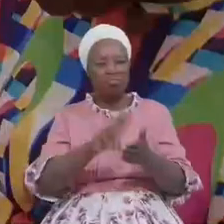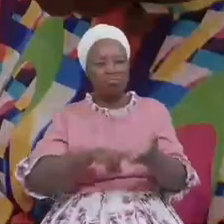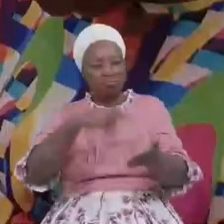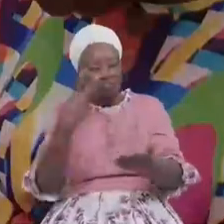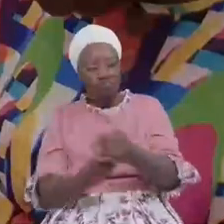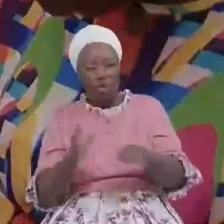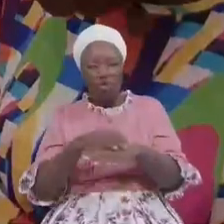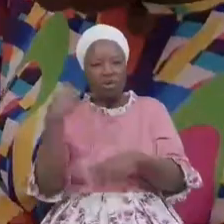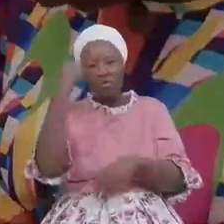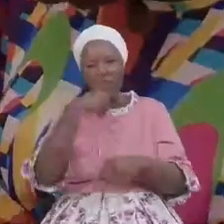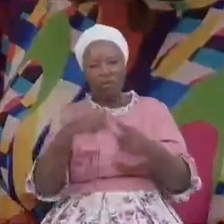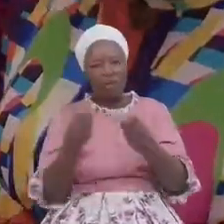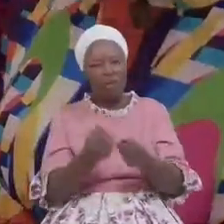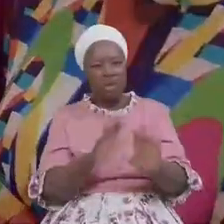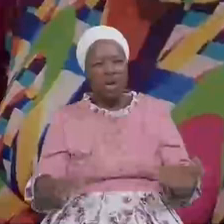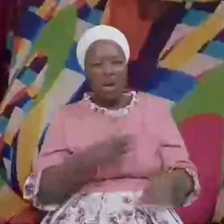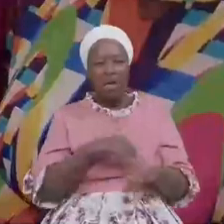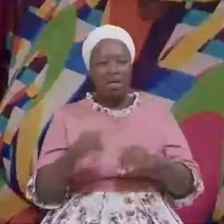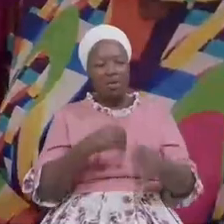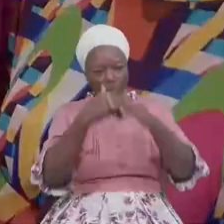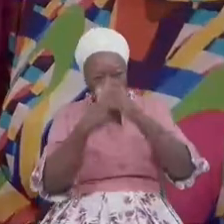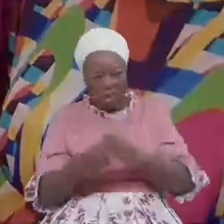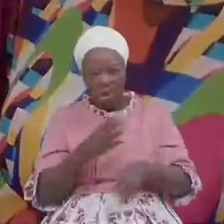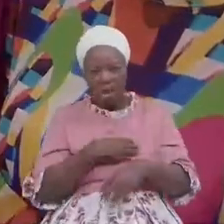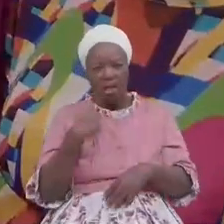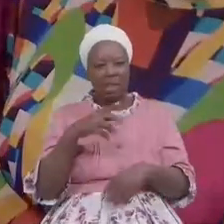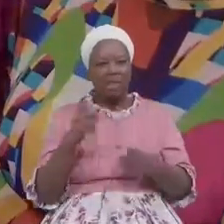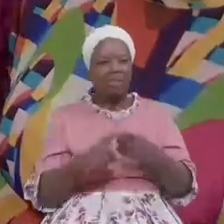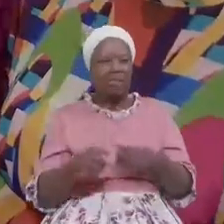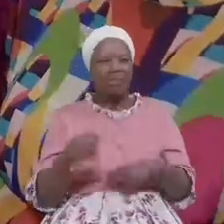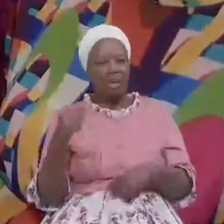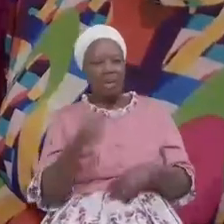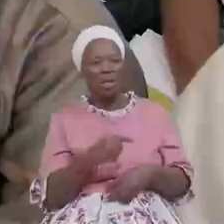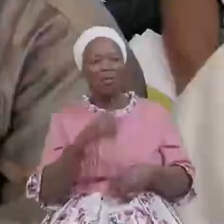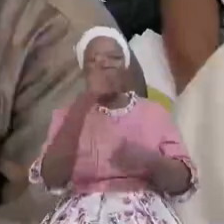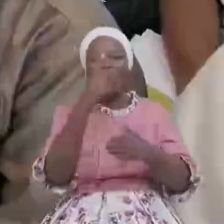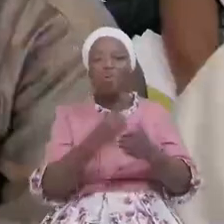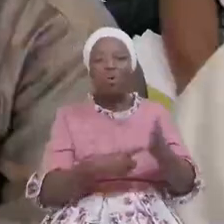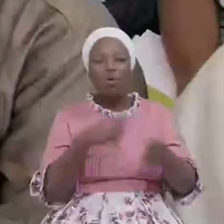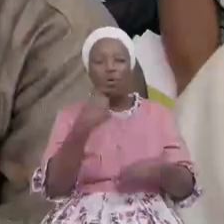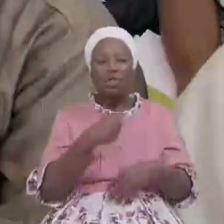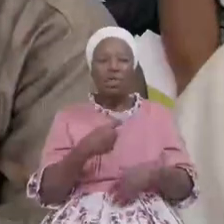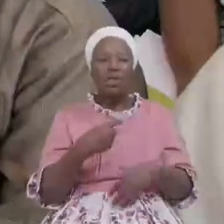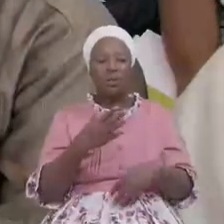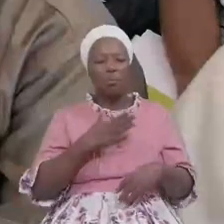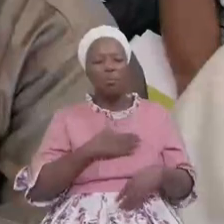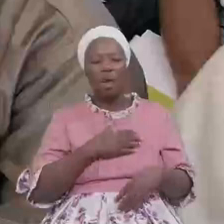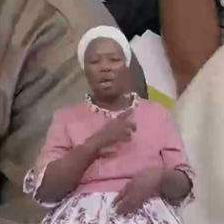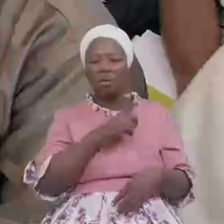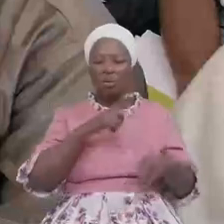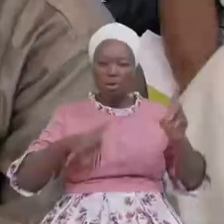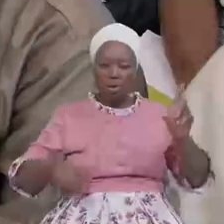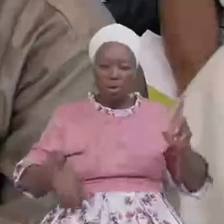lui dit, « Qu'est-ce que mon Seigneur dit à son serviteur ?»